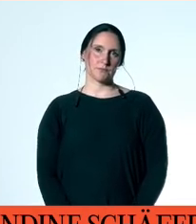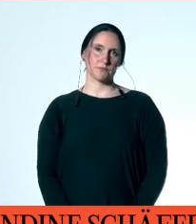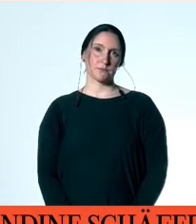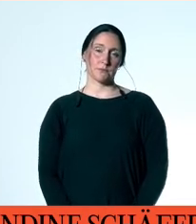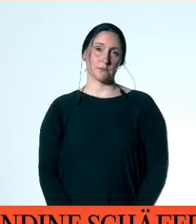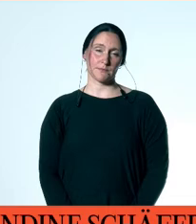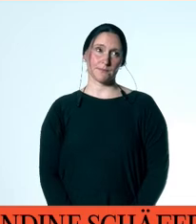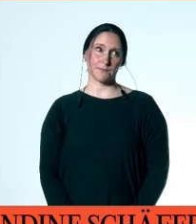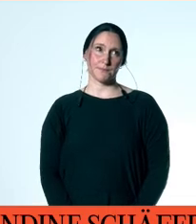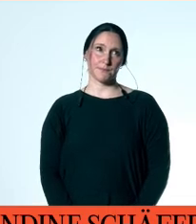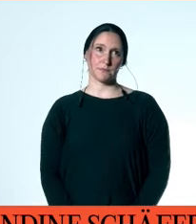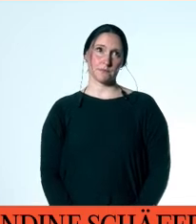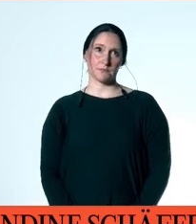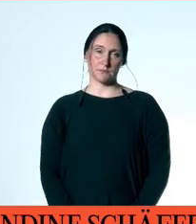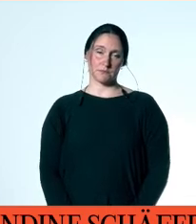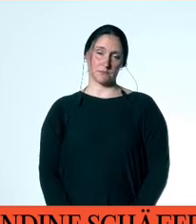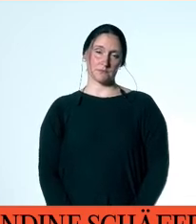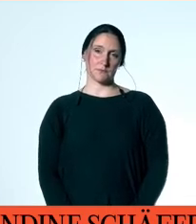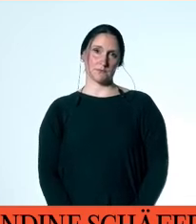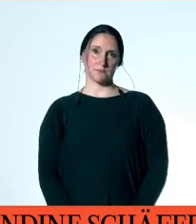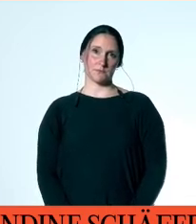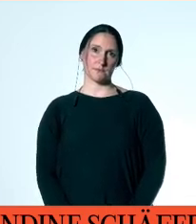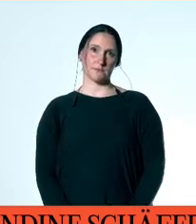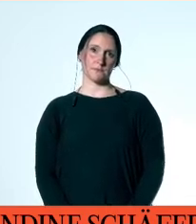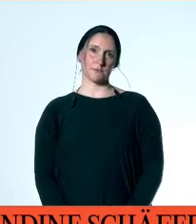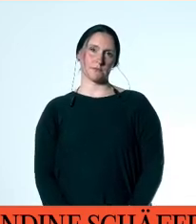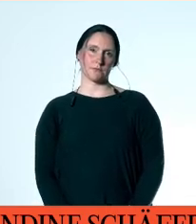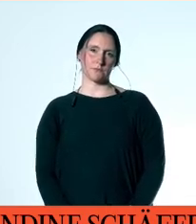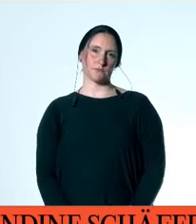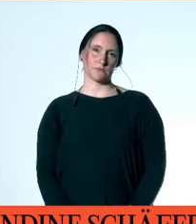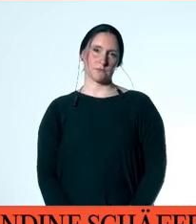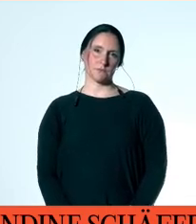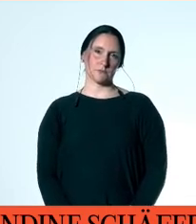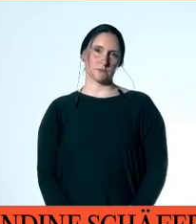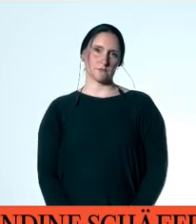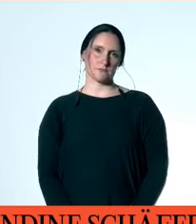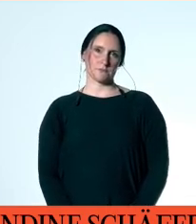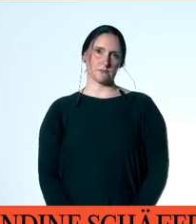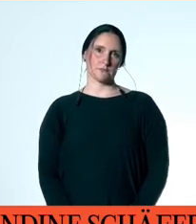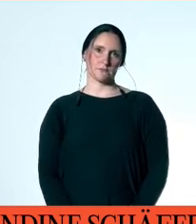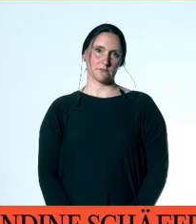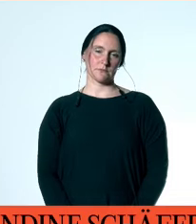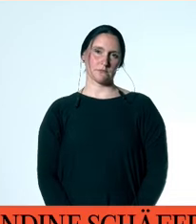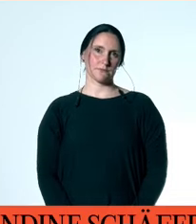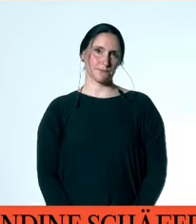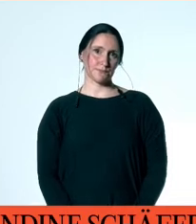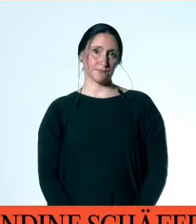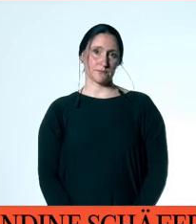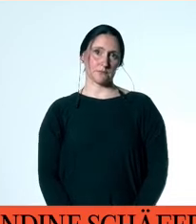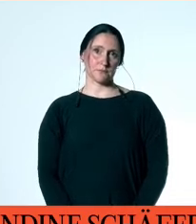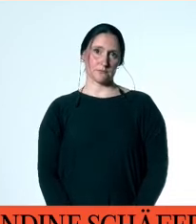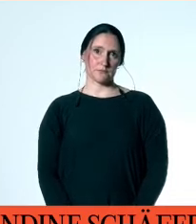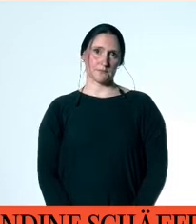voneinander entfernt leben, sind wir Teil dieser Prozesse. Und es ist ganz wichtig, auch dass wir hier gemeinsam